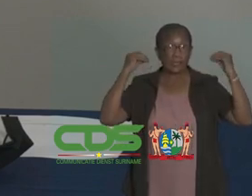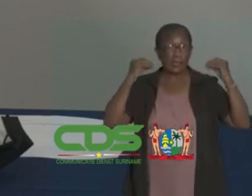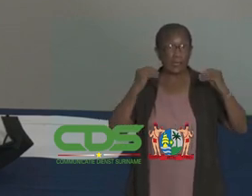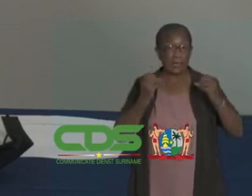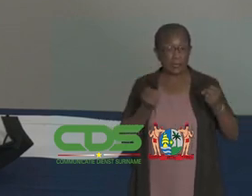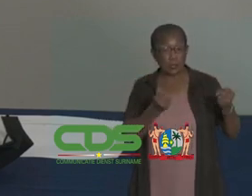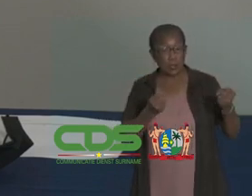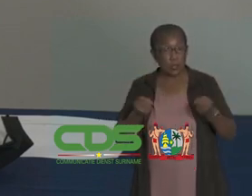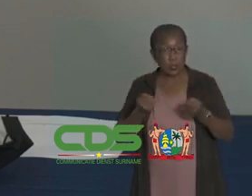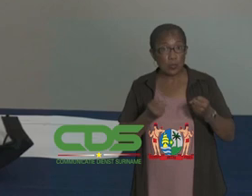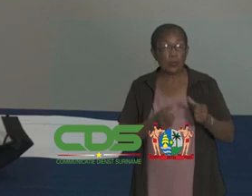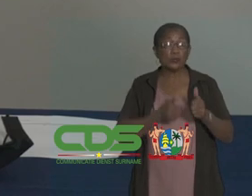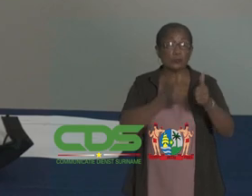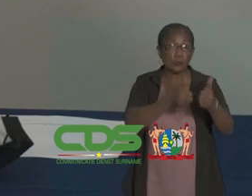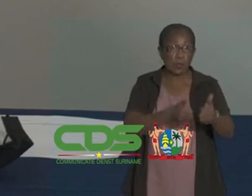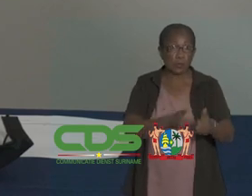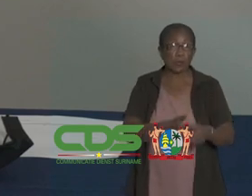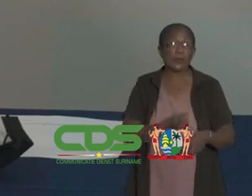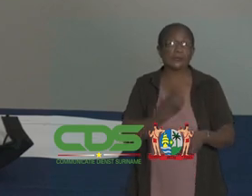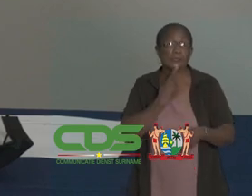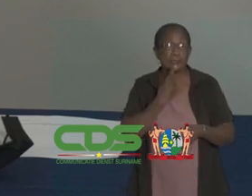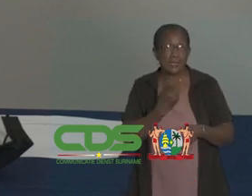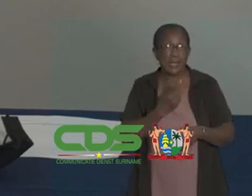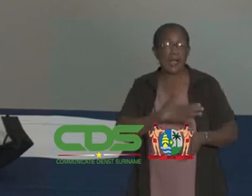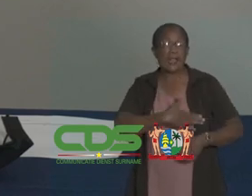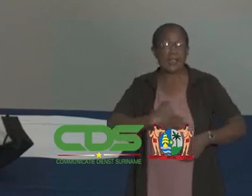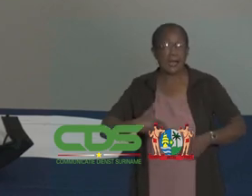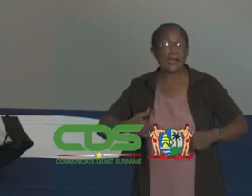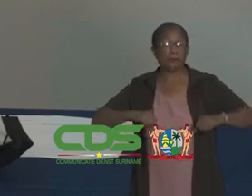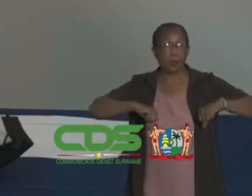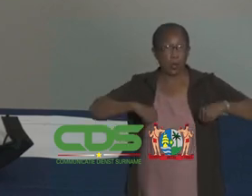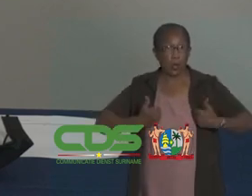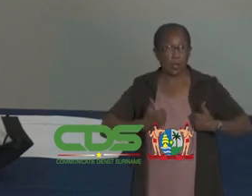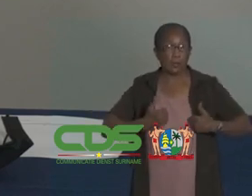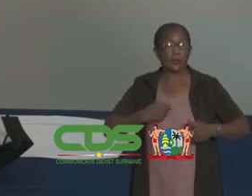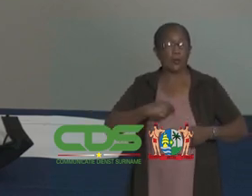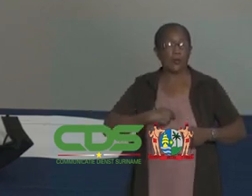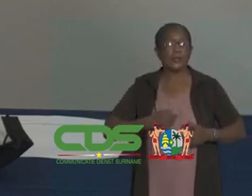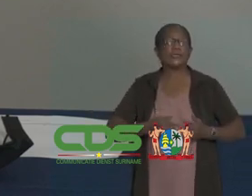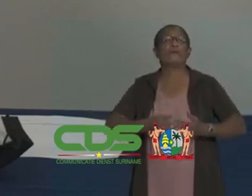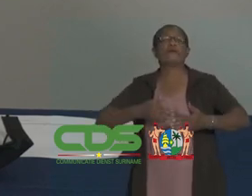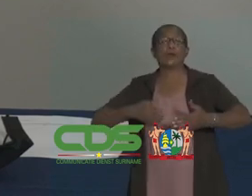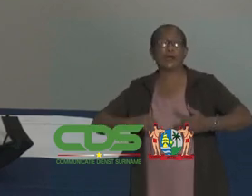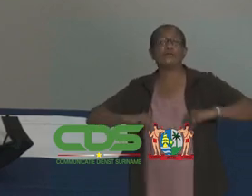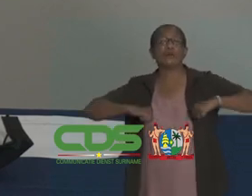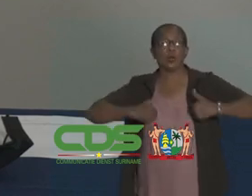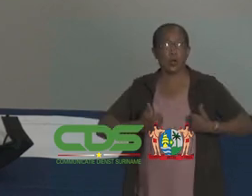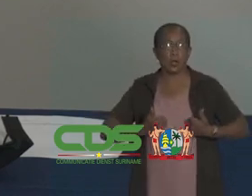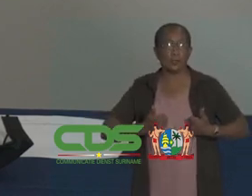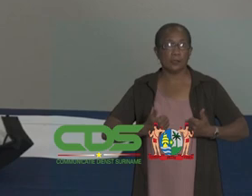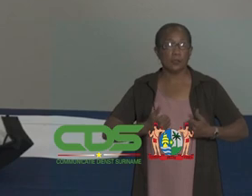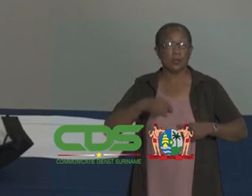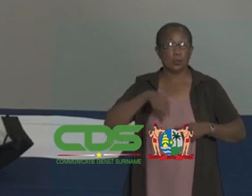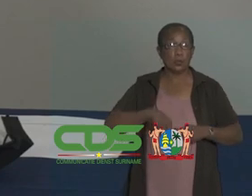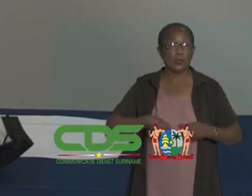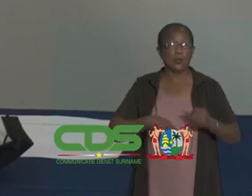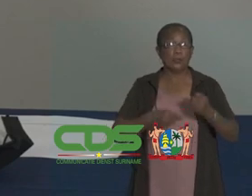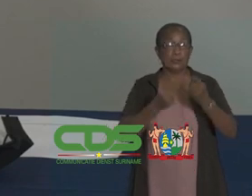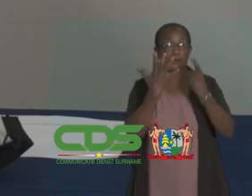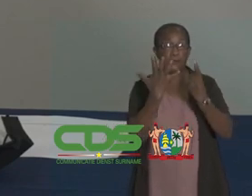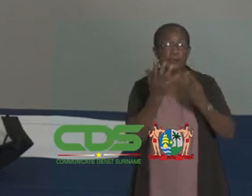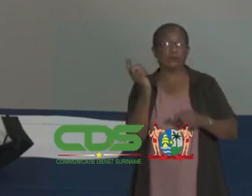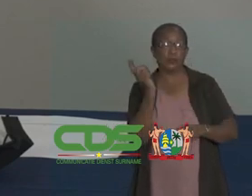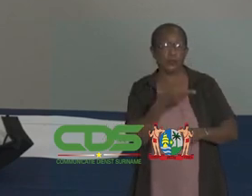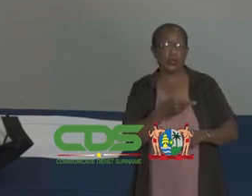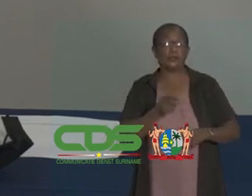Nederland wordt erover geklaagd dat ze te laat zijn begonnen. Wij zijn ruim van tevoren begonnen. Op dit moment zijn 15.000